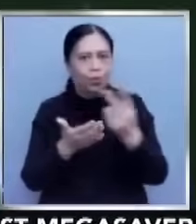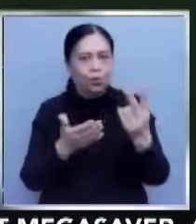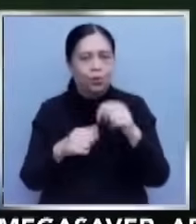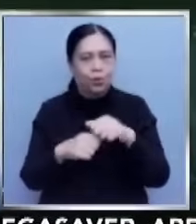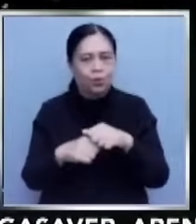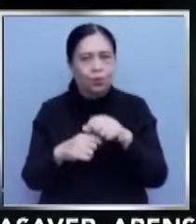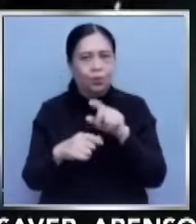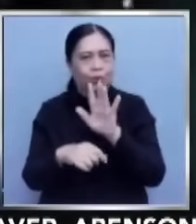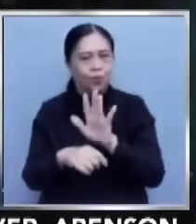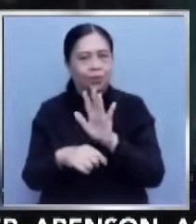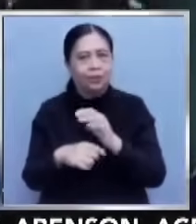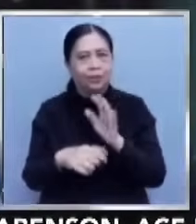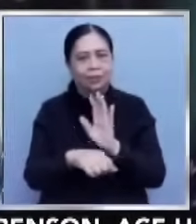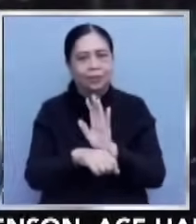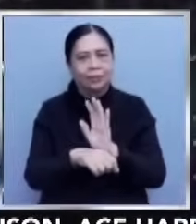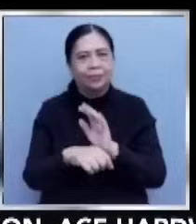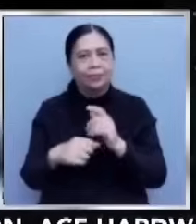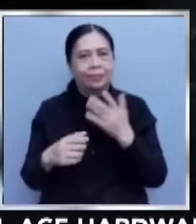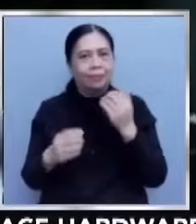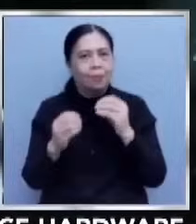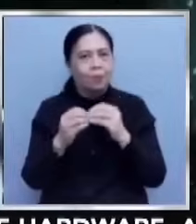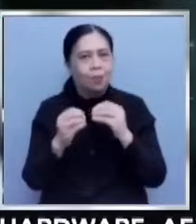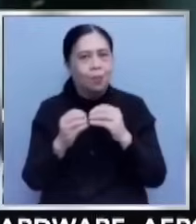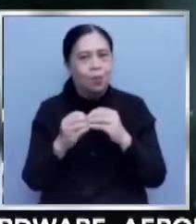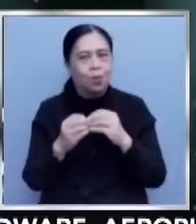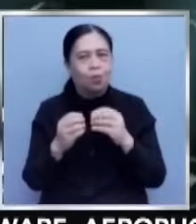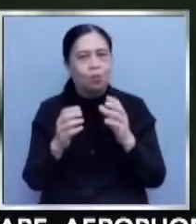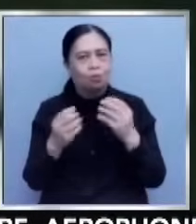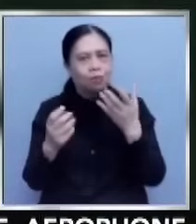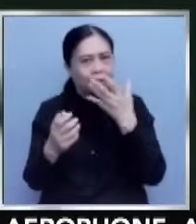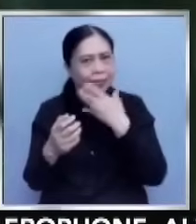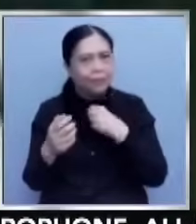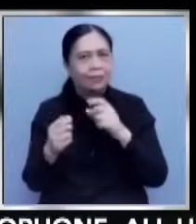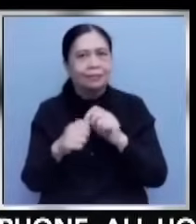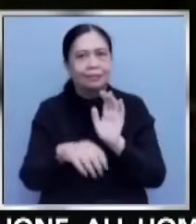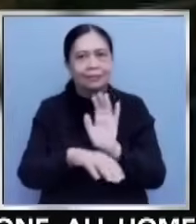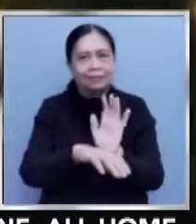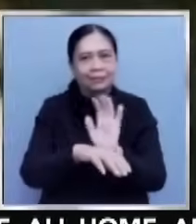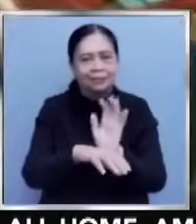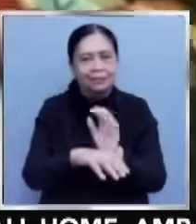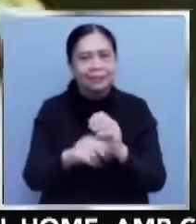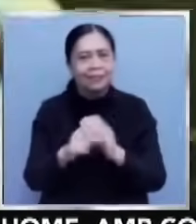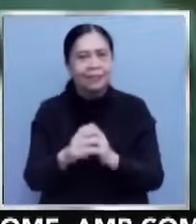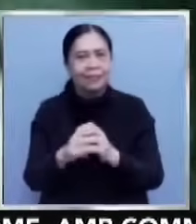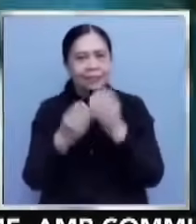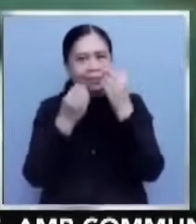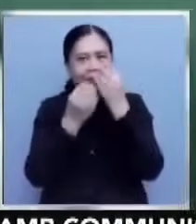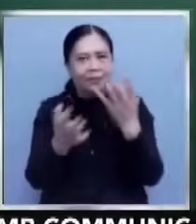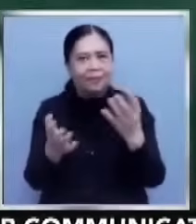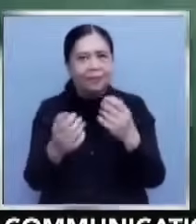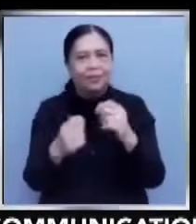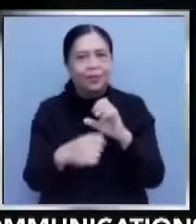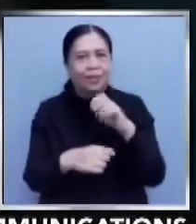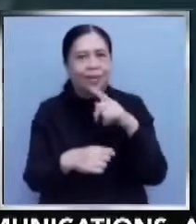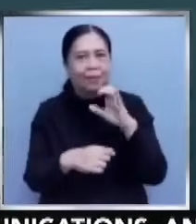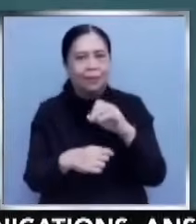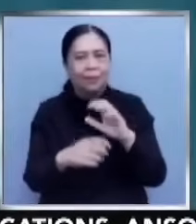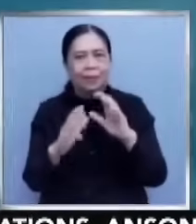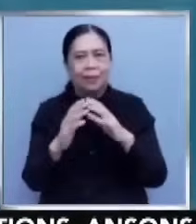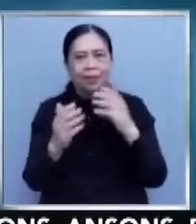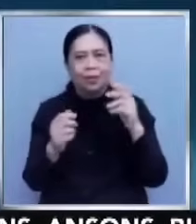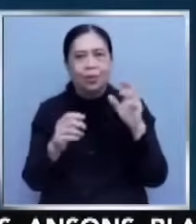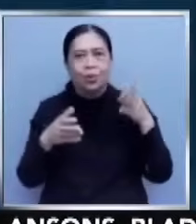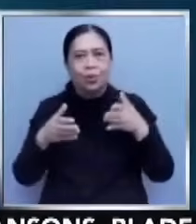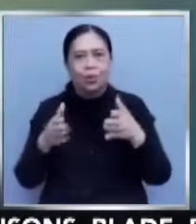adaptation dahil sa mas matitindi pang mga eksena at revelasyon sa epic road to victory. This will end